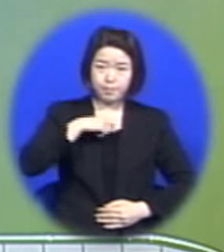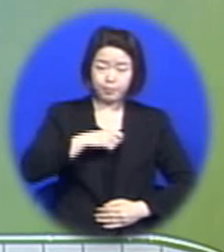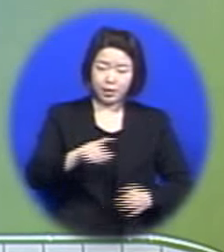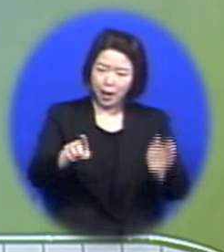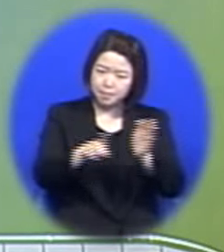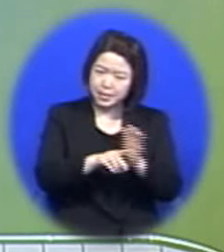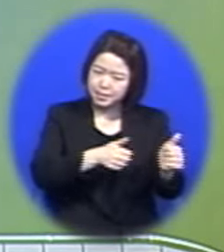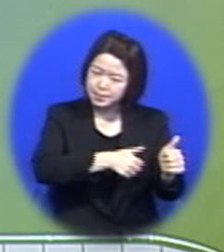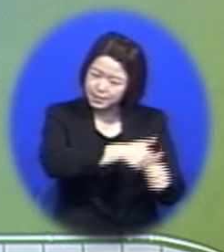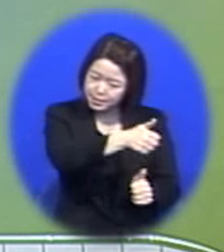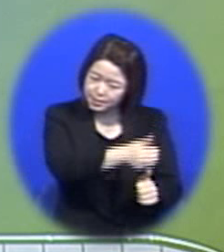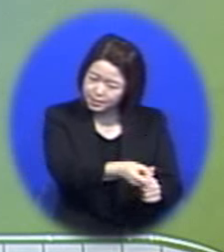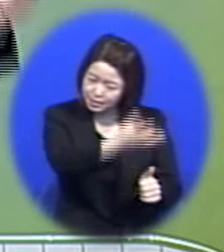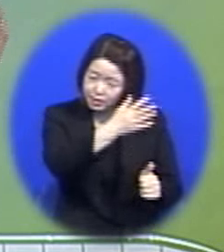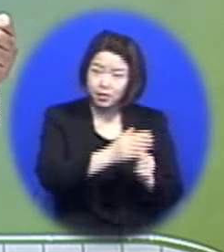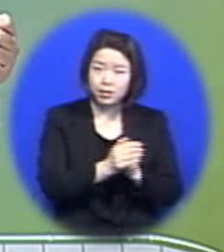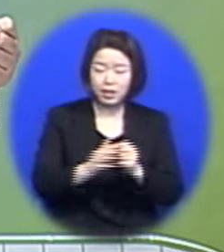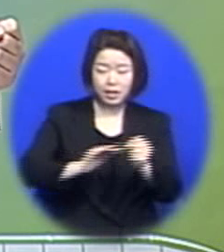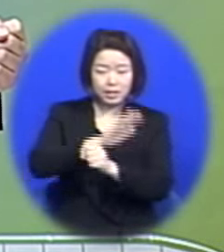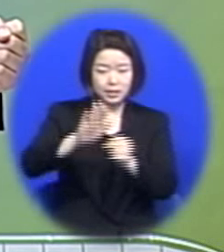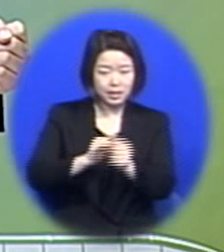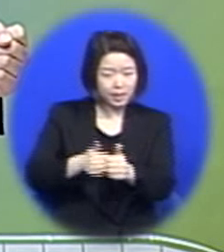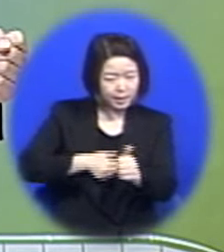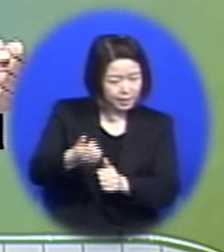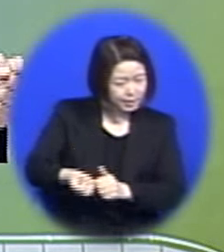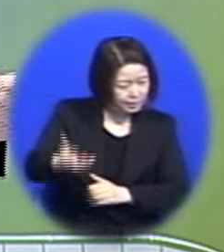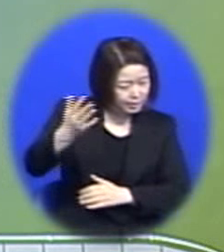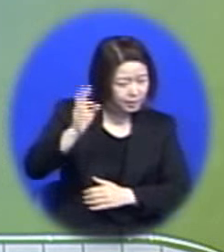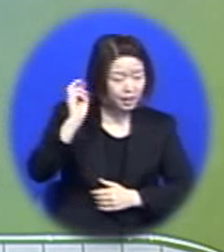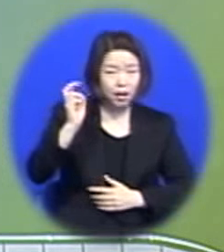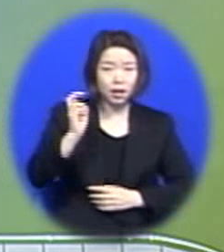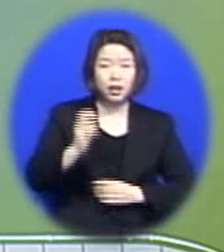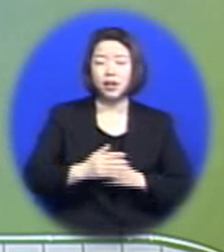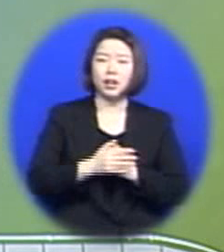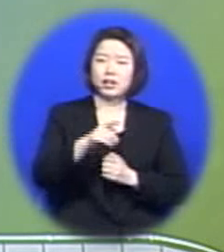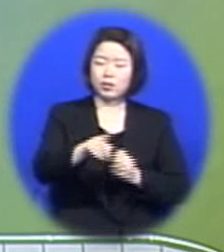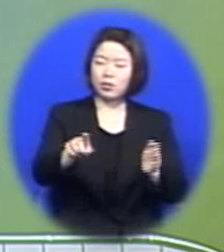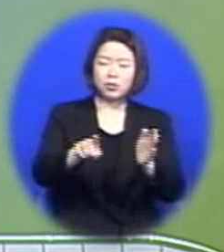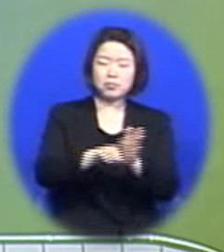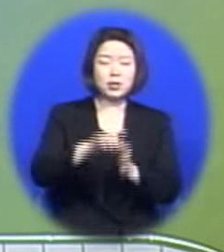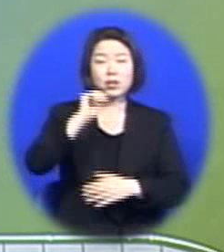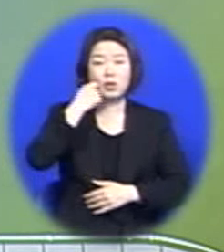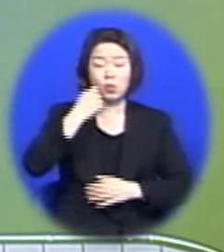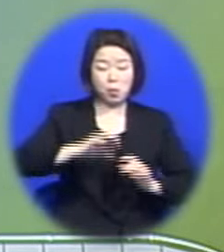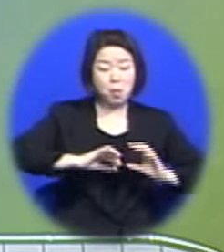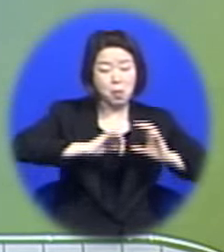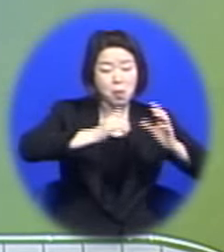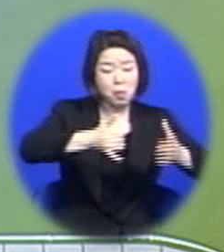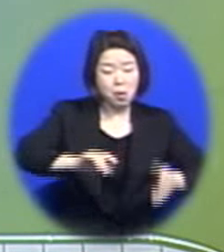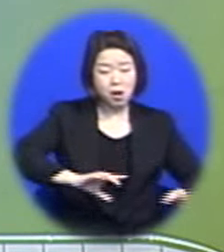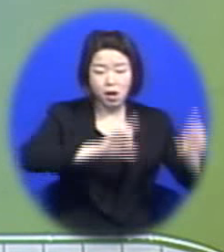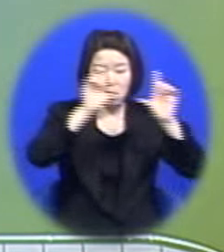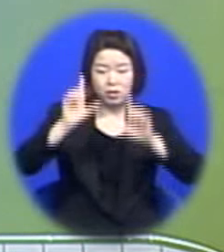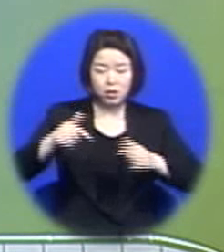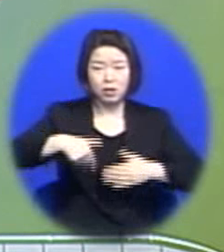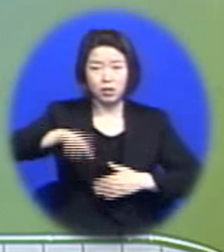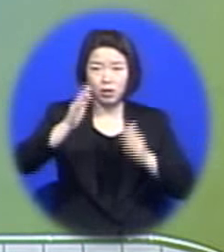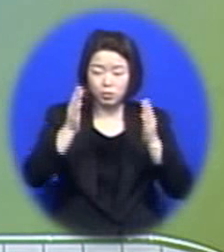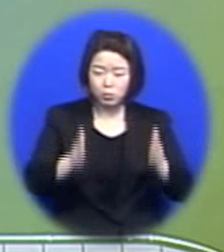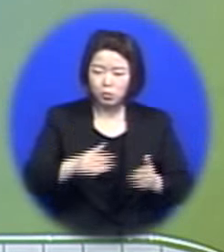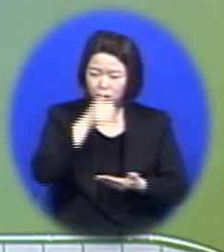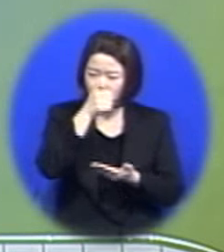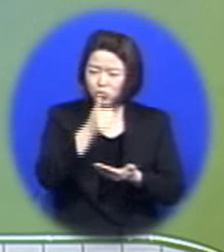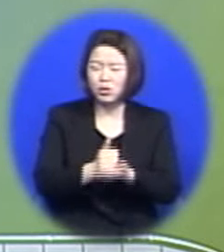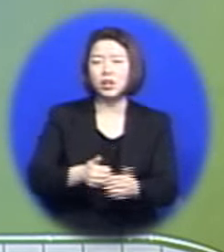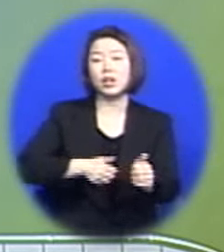승리할 것이라, 사랑이 승리할 것이라 믿어지지 않아요. 세상을 살아가는데 죄가